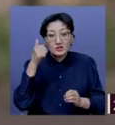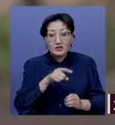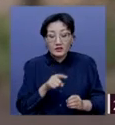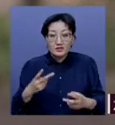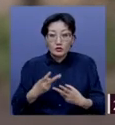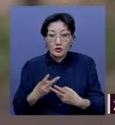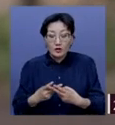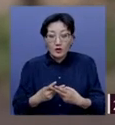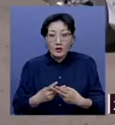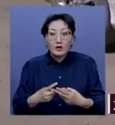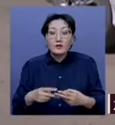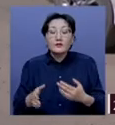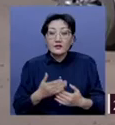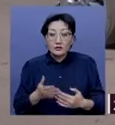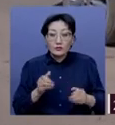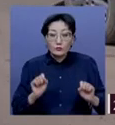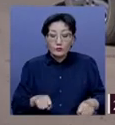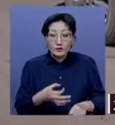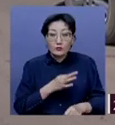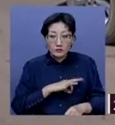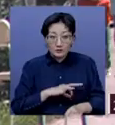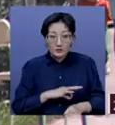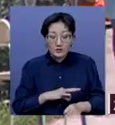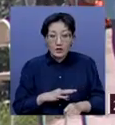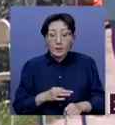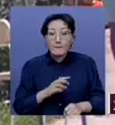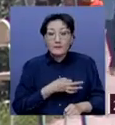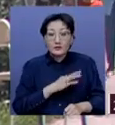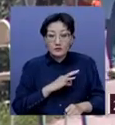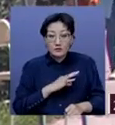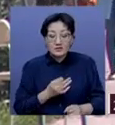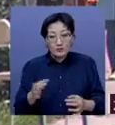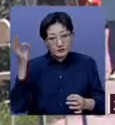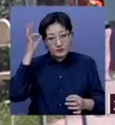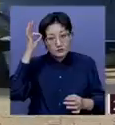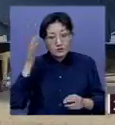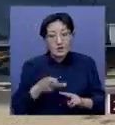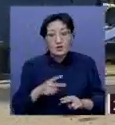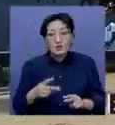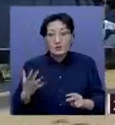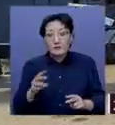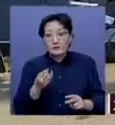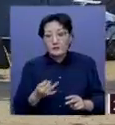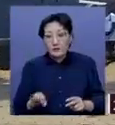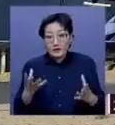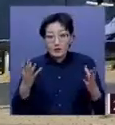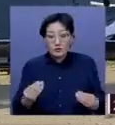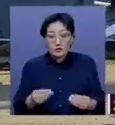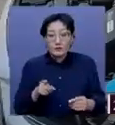бостандығынан айыру жазасы қолданылуы мүмкін, дейді қорғаушы Балқыбек Буранов. Естеріңізге сала кетейік, 25 мамыр